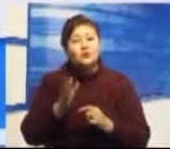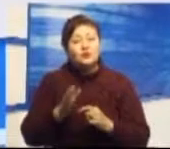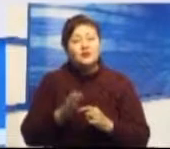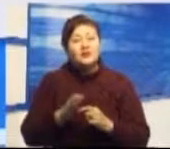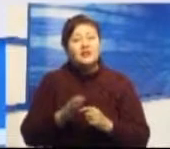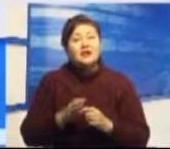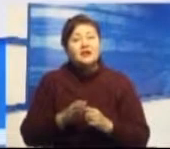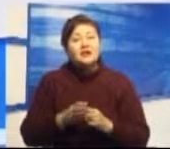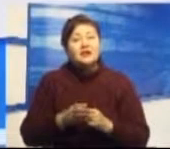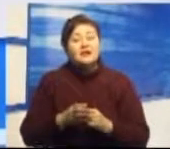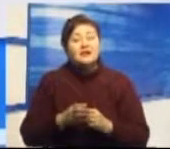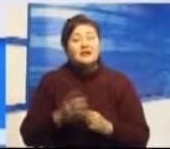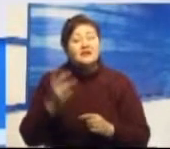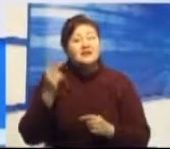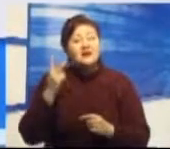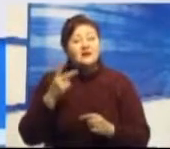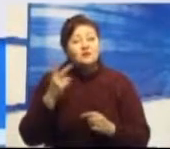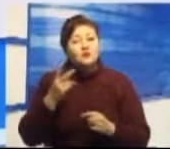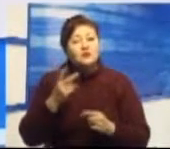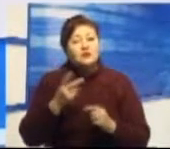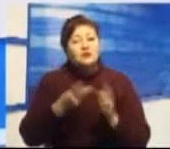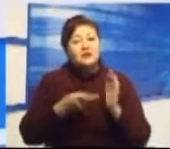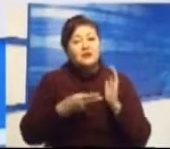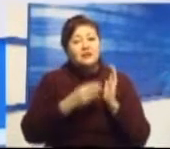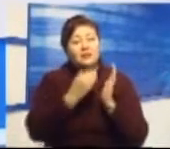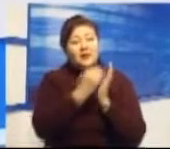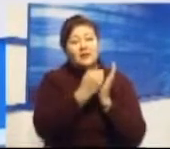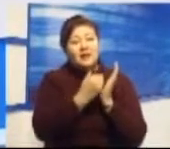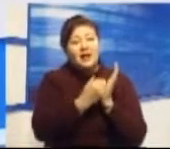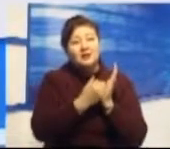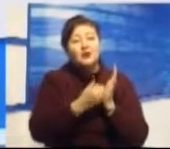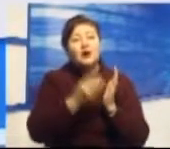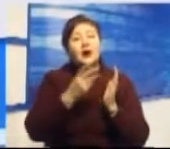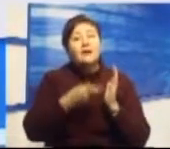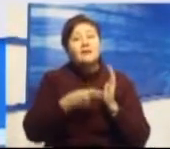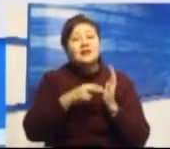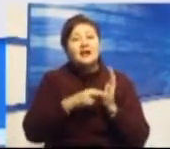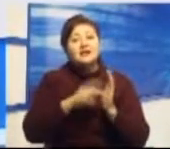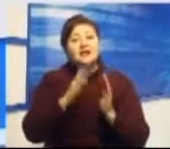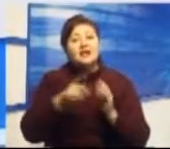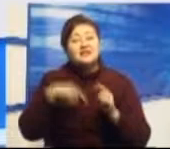Күн тәртібінде мәслихаттың 2018 жылға арналған жұмыс жоспары мен шаһардың